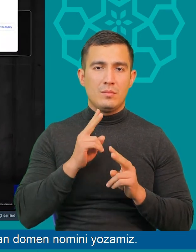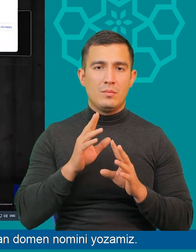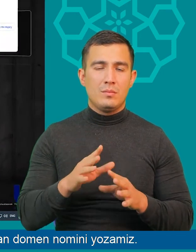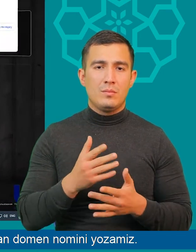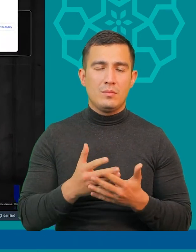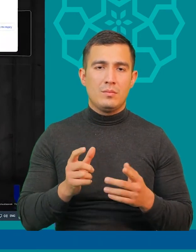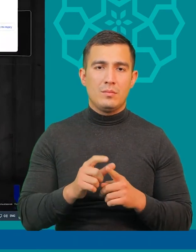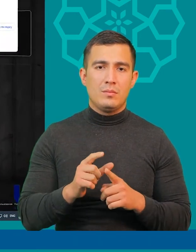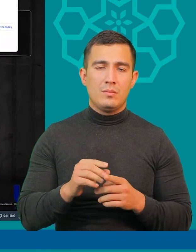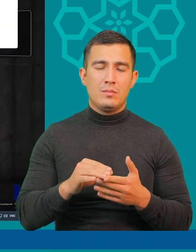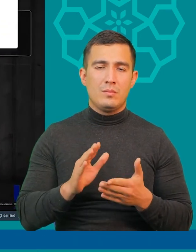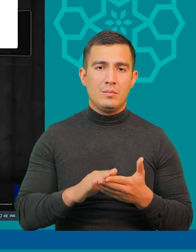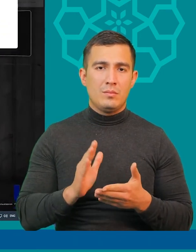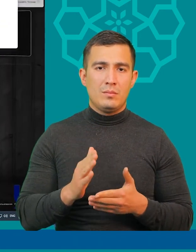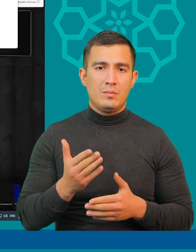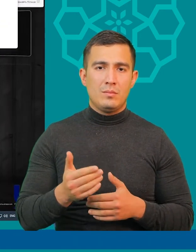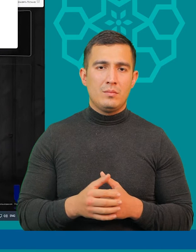nomini yozamiz.